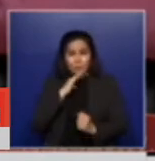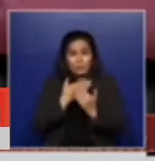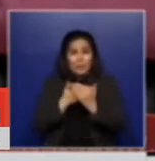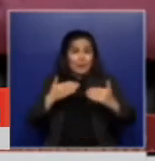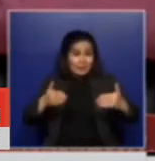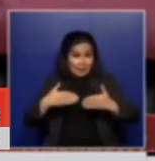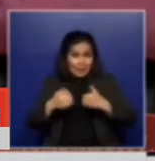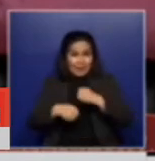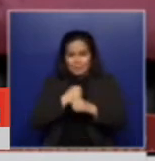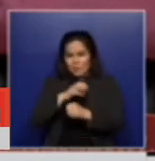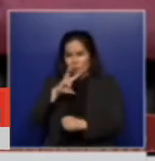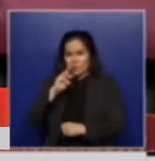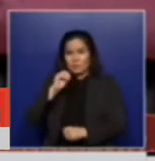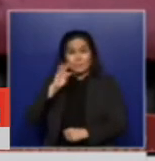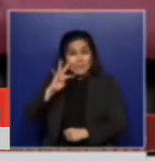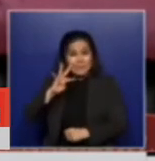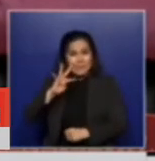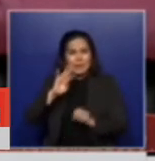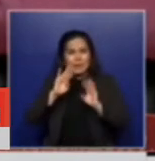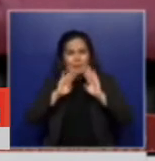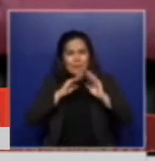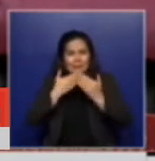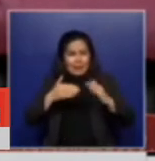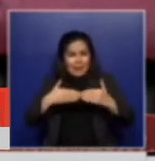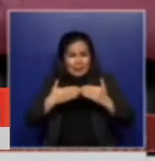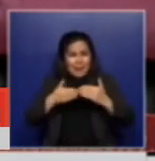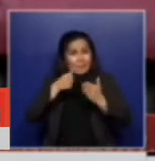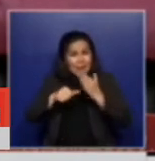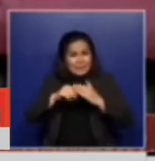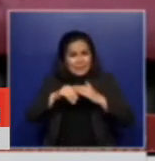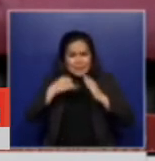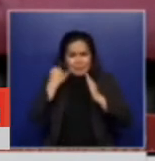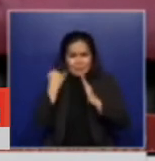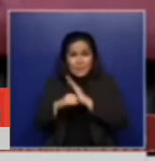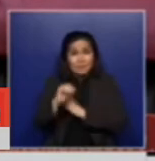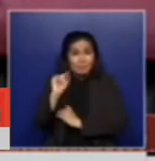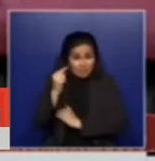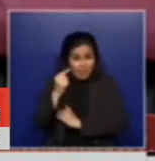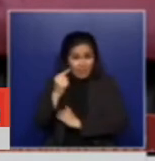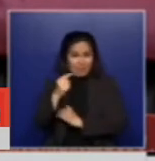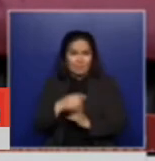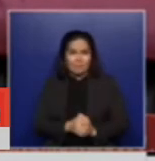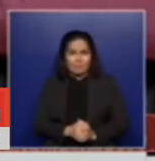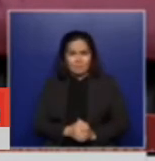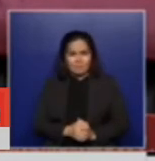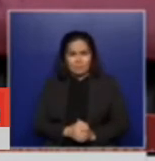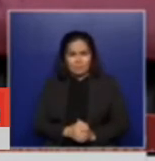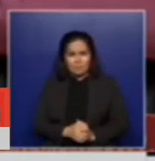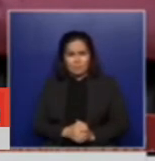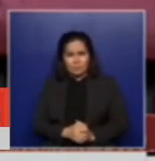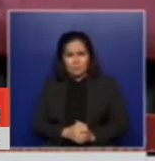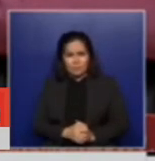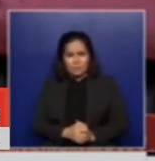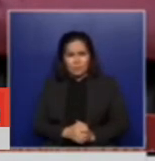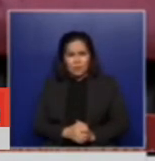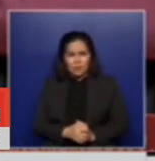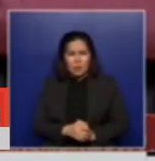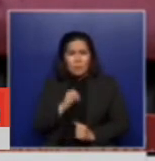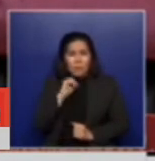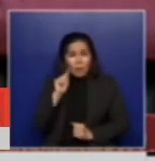64มันผิดพลาดนะครับโดยจัดเก็บได้น้อยกว่าประมาณการซึ่งมันมีความเป็นไปได้อย่างไรมีความเป็นไปได้สูงปรี๊ด